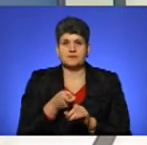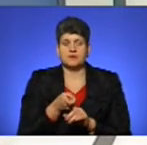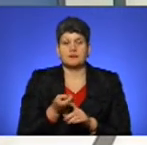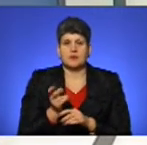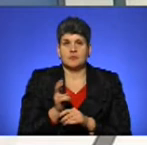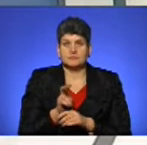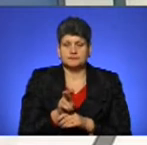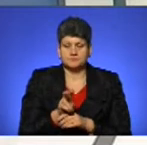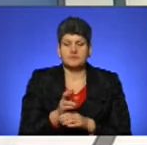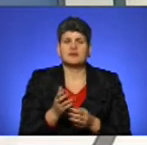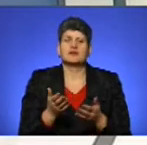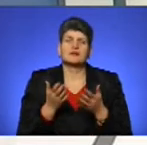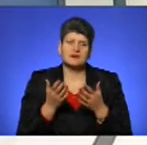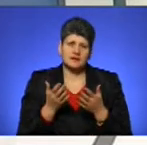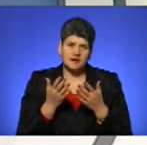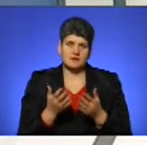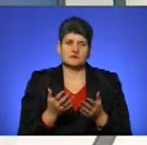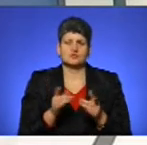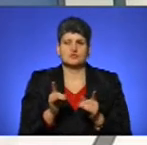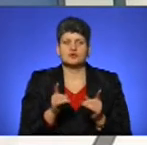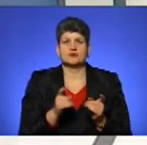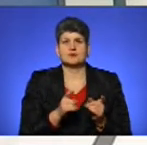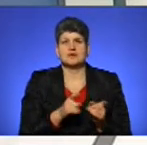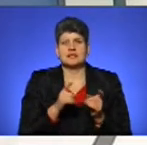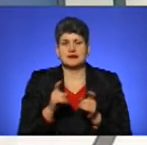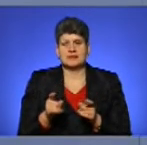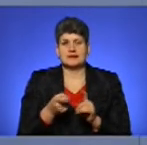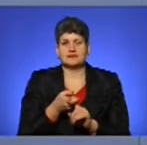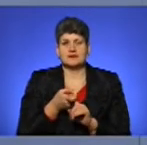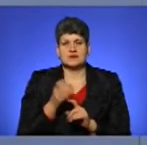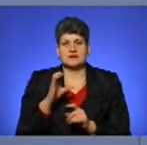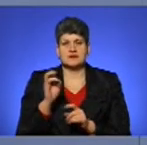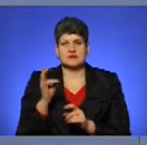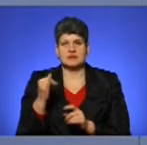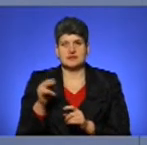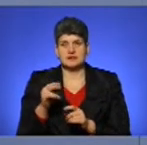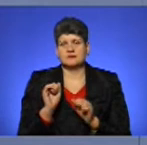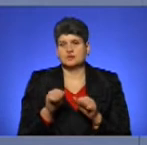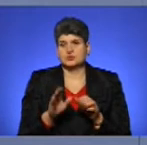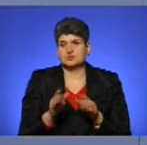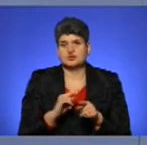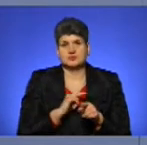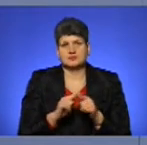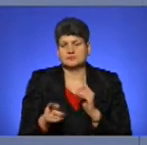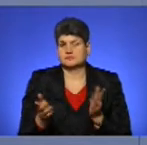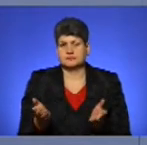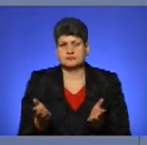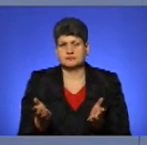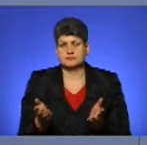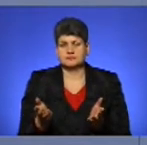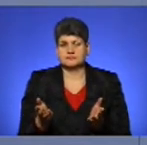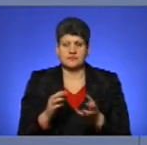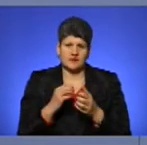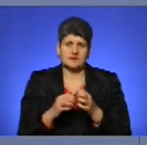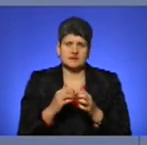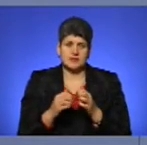звертається, ясна річ, перехід ВІЛ-інфекції в стадію СНІД може бути швидше. Ну, в